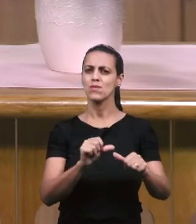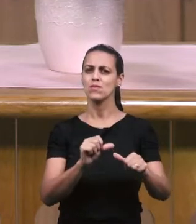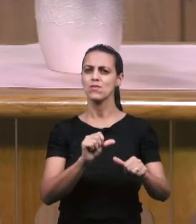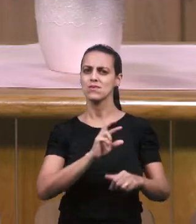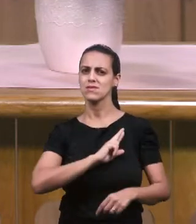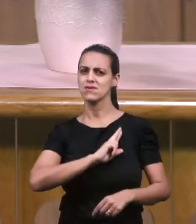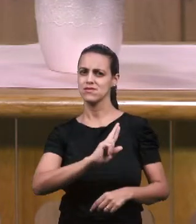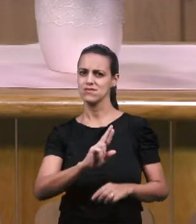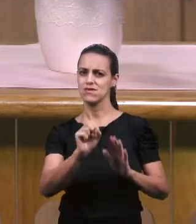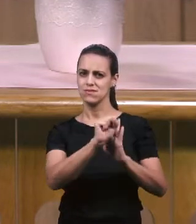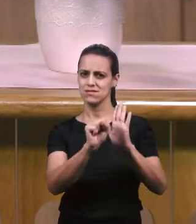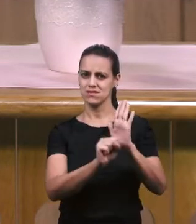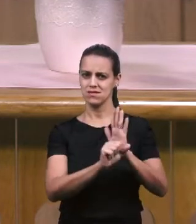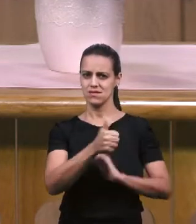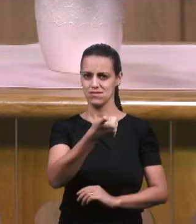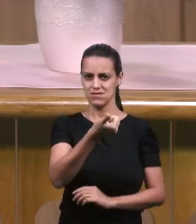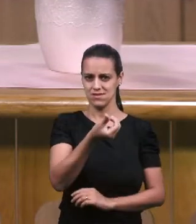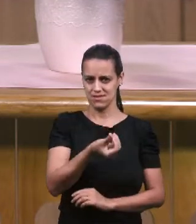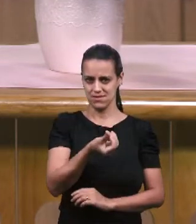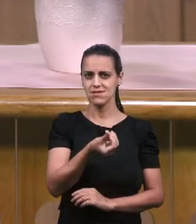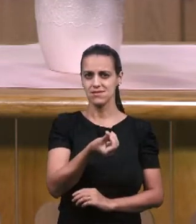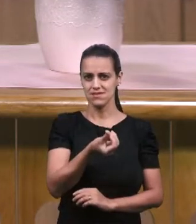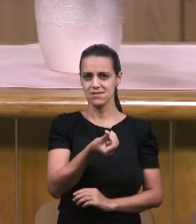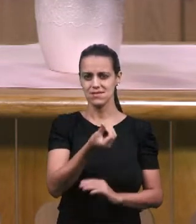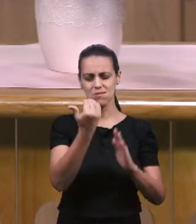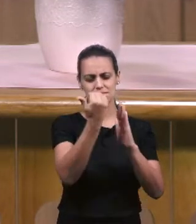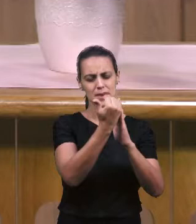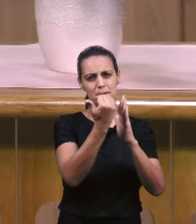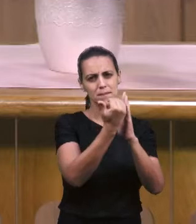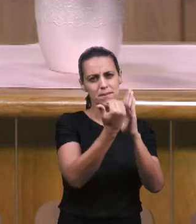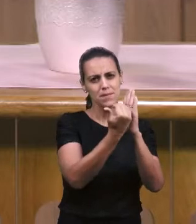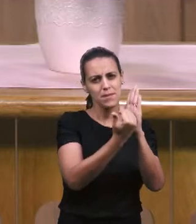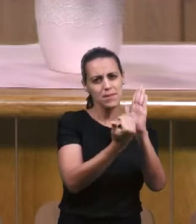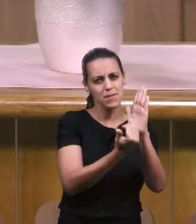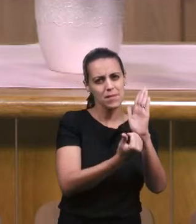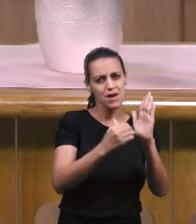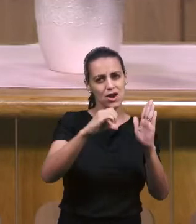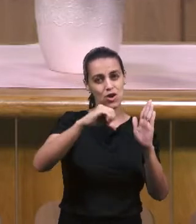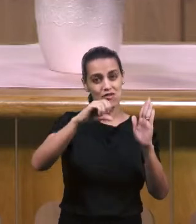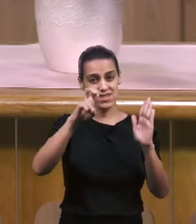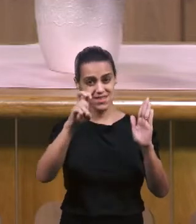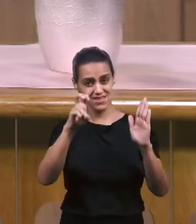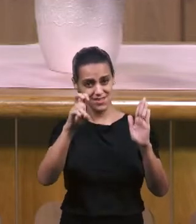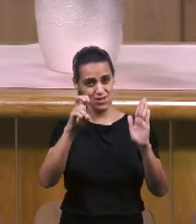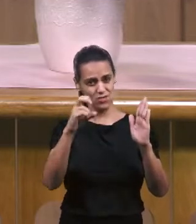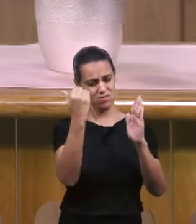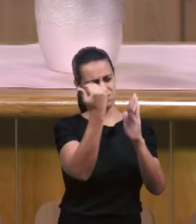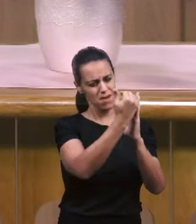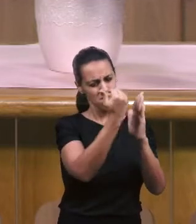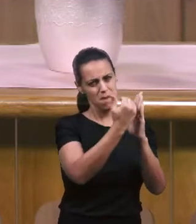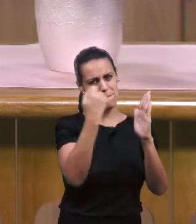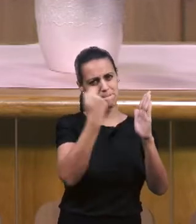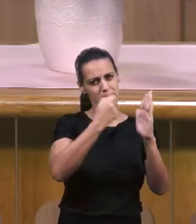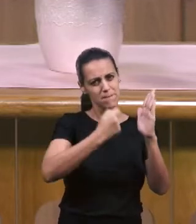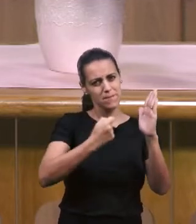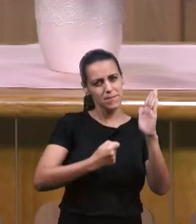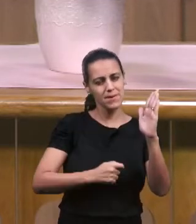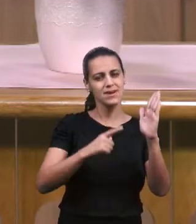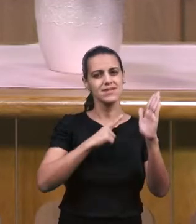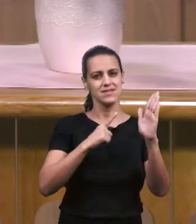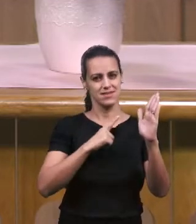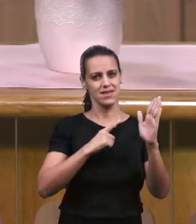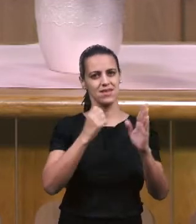la réforme religieuse du XVIe siècle. Les principes qui ont été mis parmi